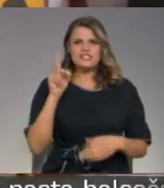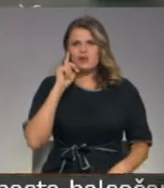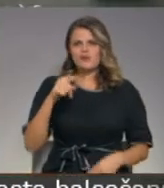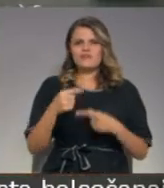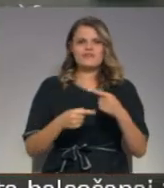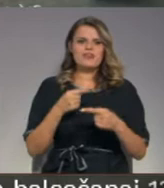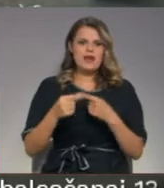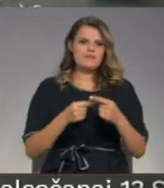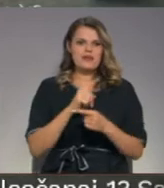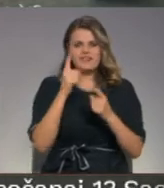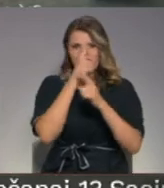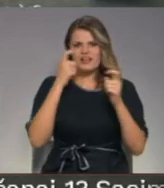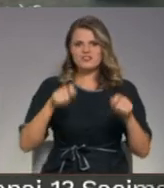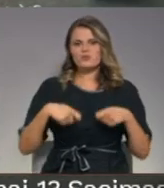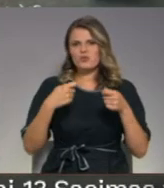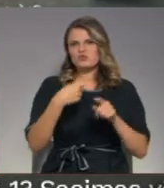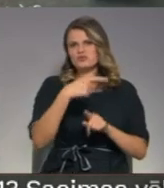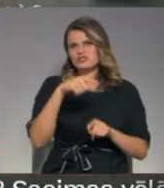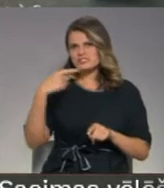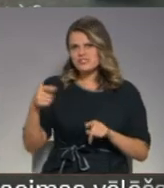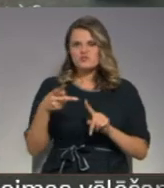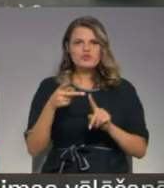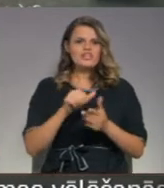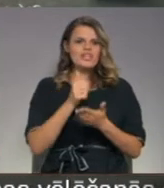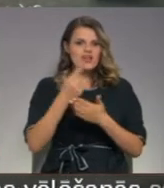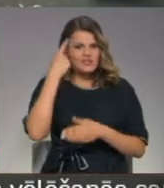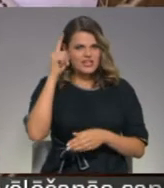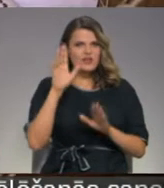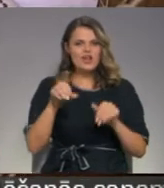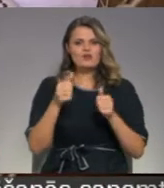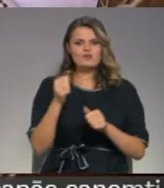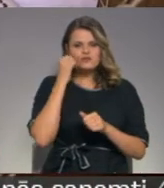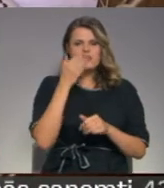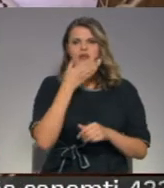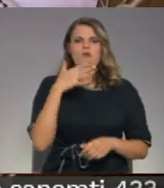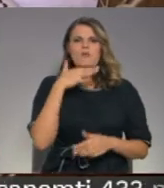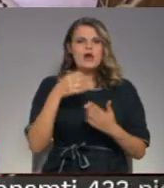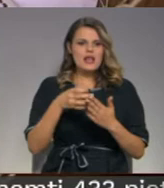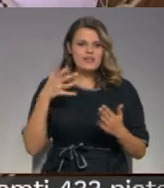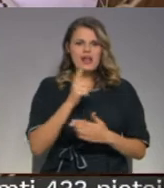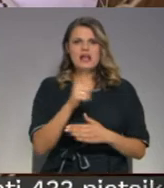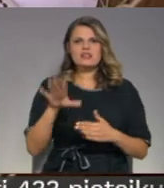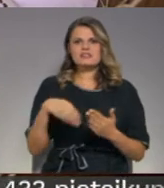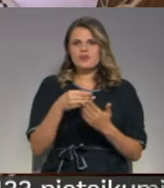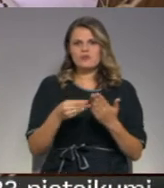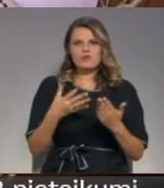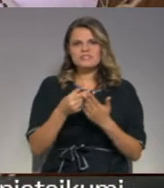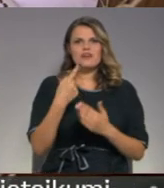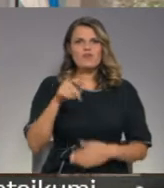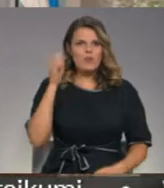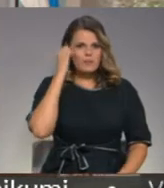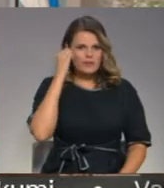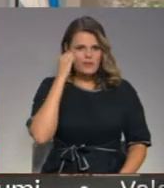ir vienmēr arī tāds vēstījumu nodošana citiem. Otra galvenā ideja bija, lai suvenīri nav pārāk dārgi, un katrs var nopirkt sev ko